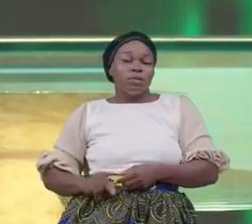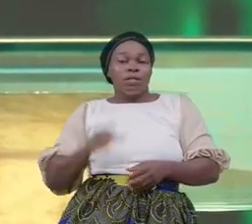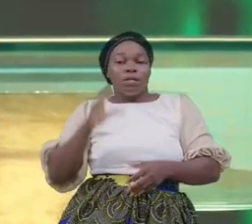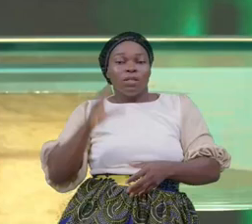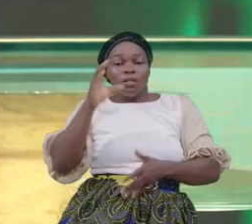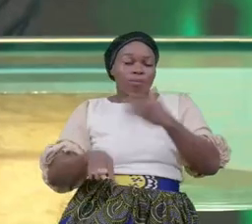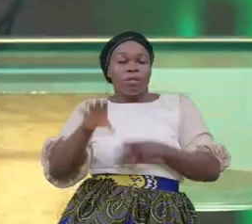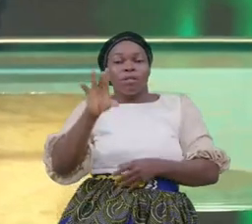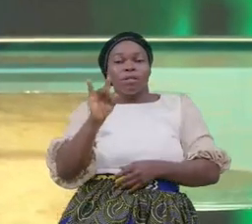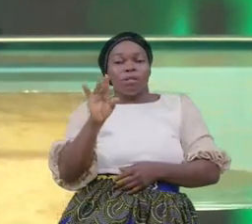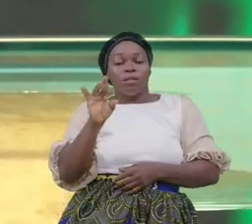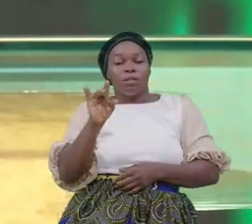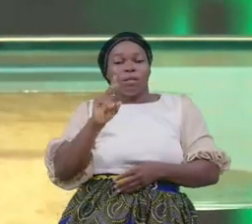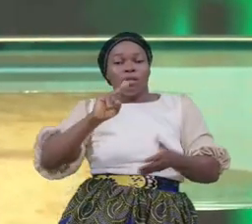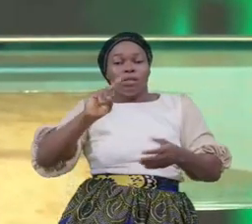parole.